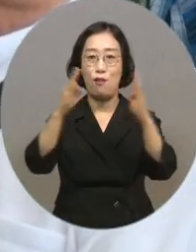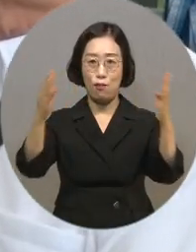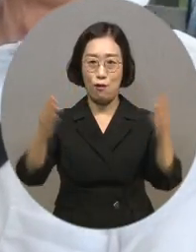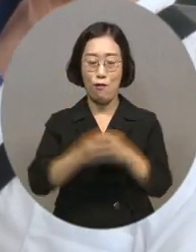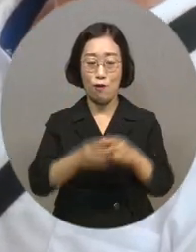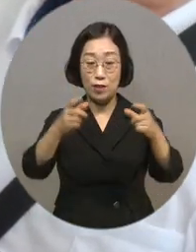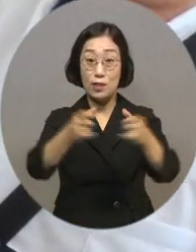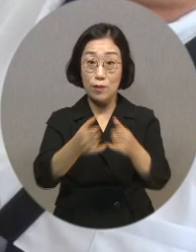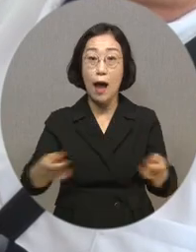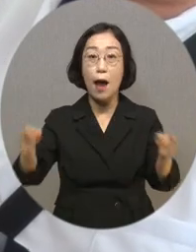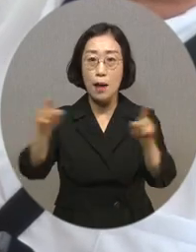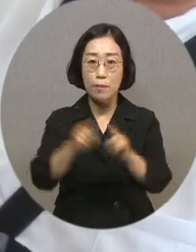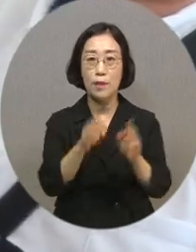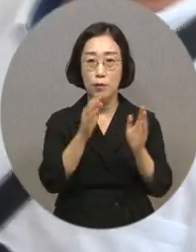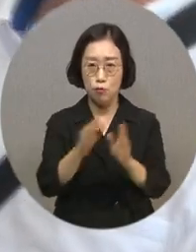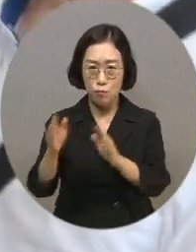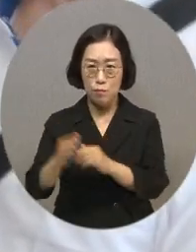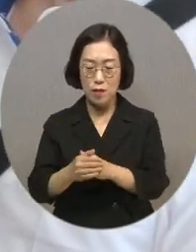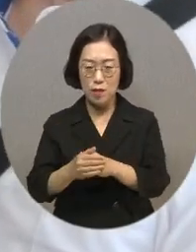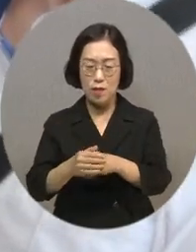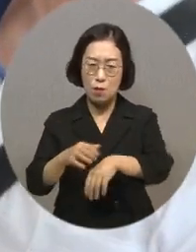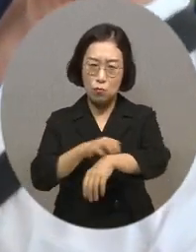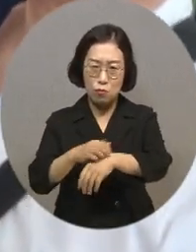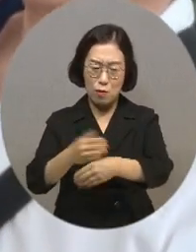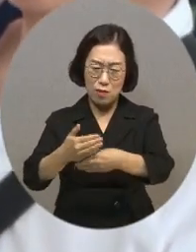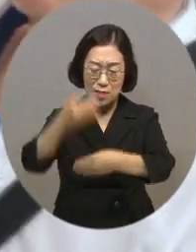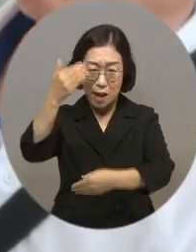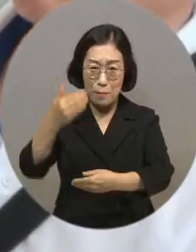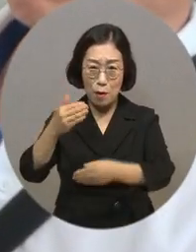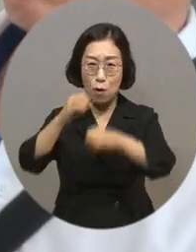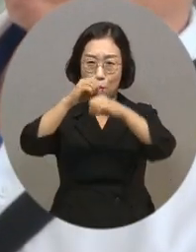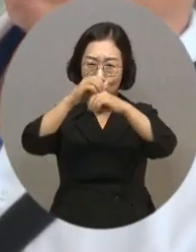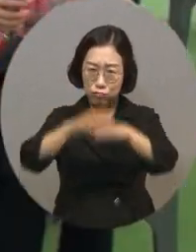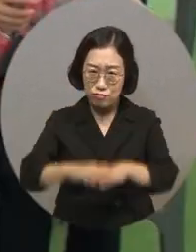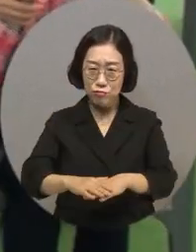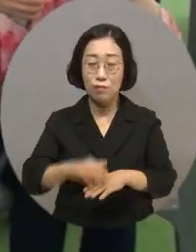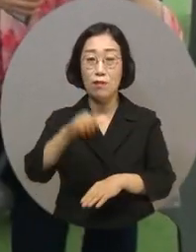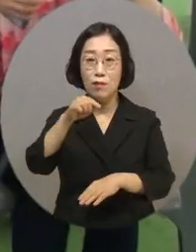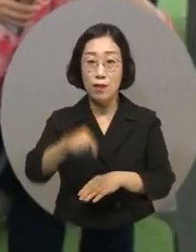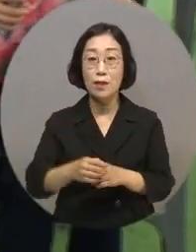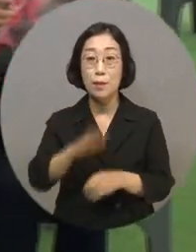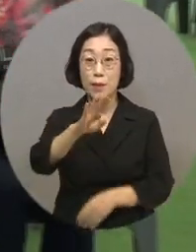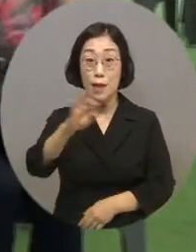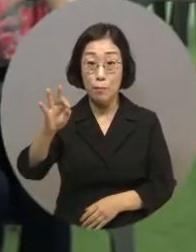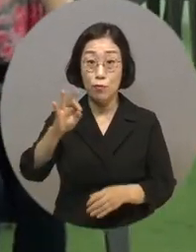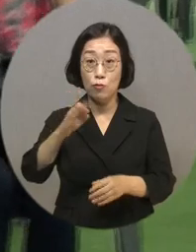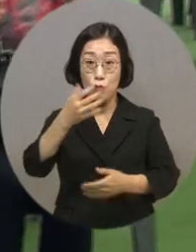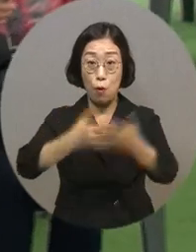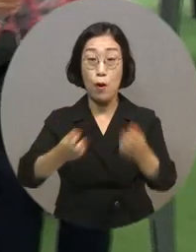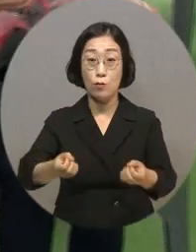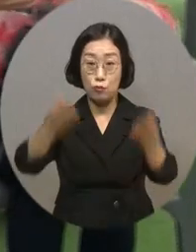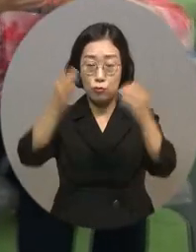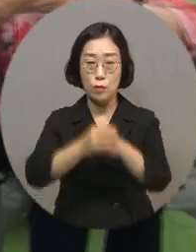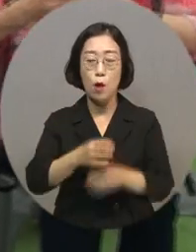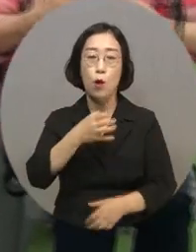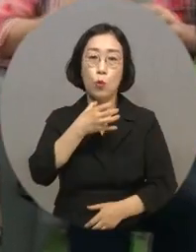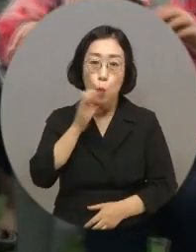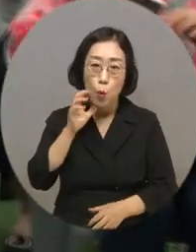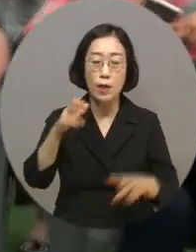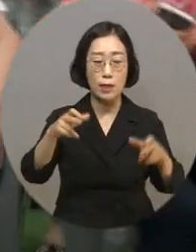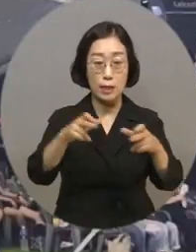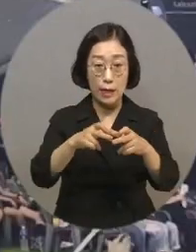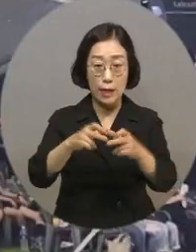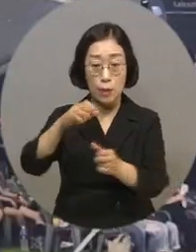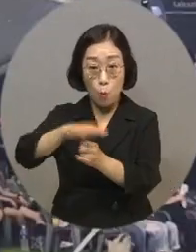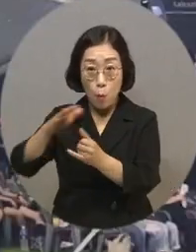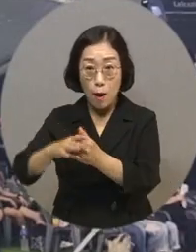시민들과 함께 준비한 장벽을 없애는 국내 유일의 배리어프리 영화제는 비장애인, 장애인, 노인, 아이들